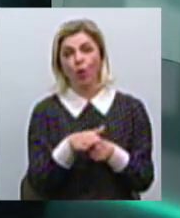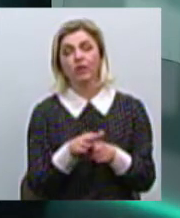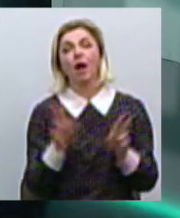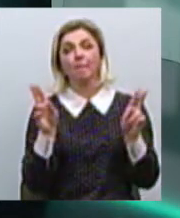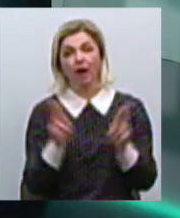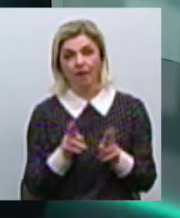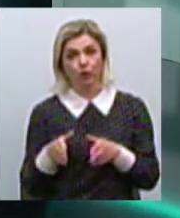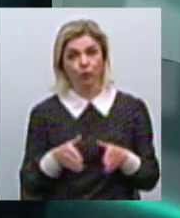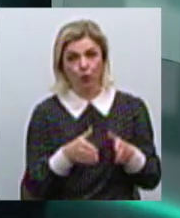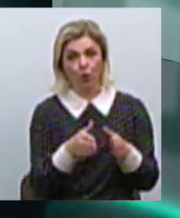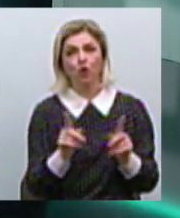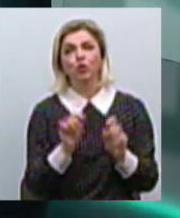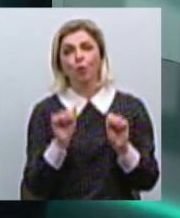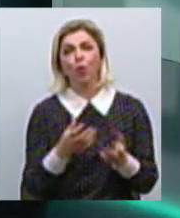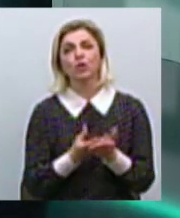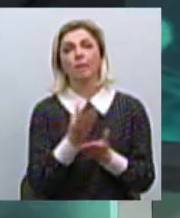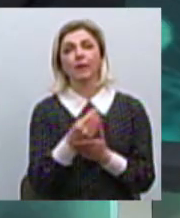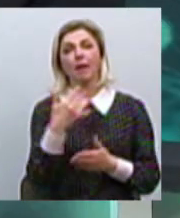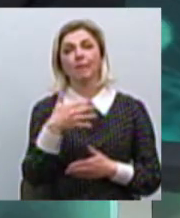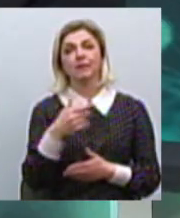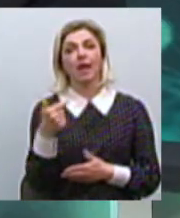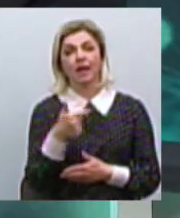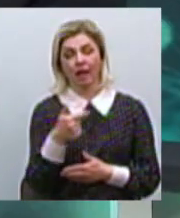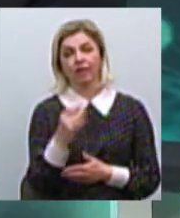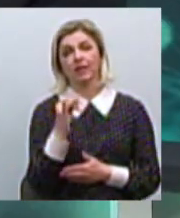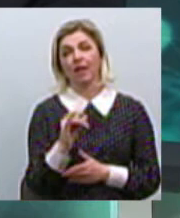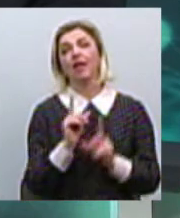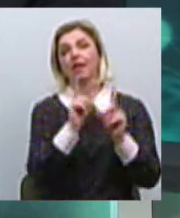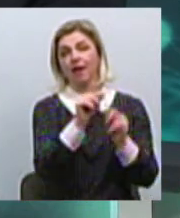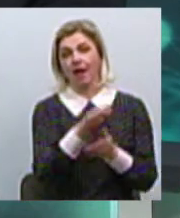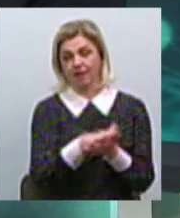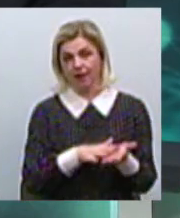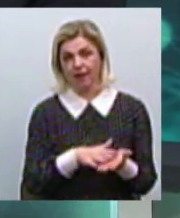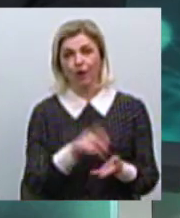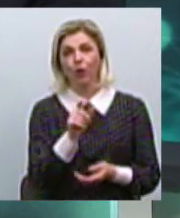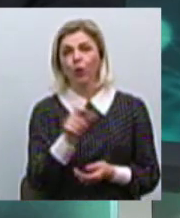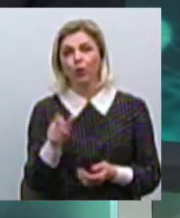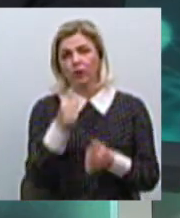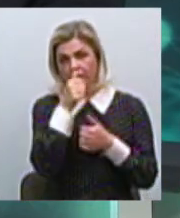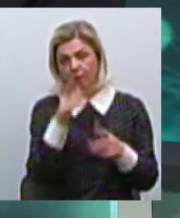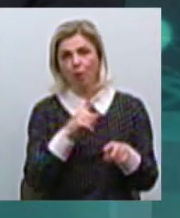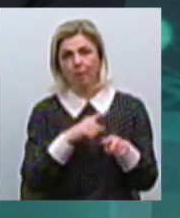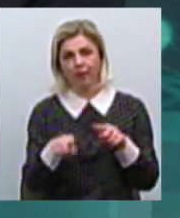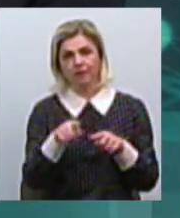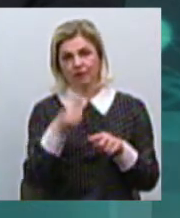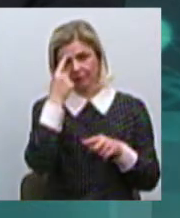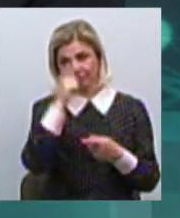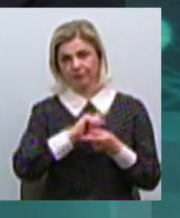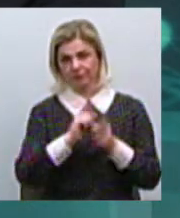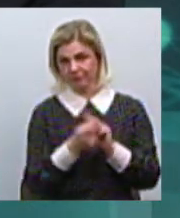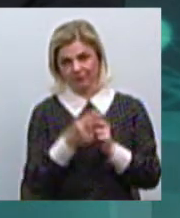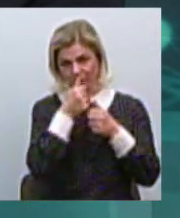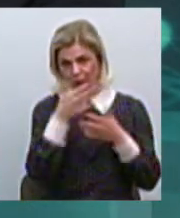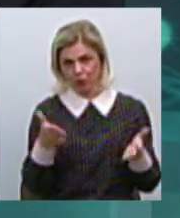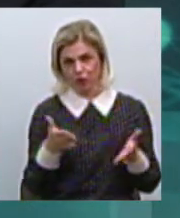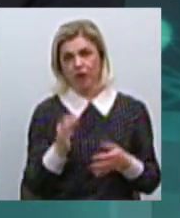дорожнього руху, що можна там сплатити 50 гривень, поїхати далі, вони ж люди не можуть так швидко перевчитися. І